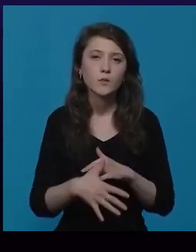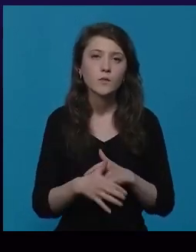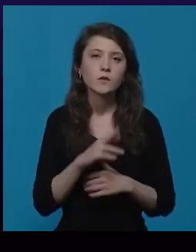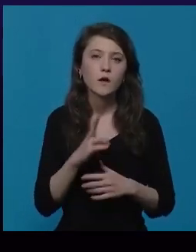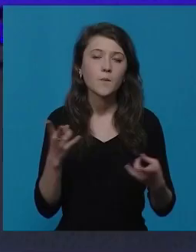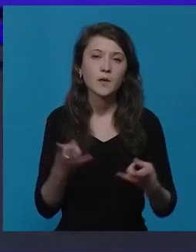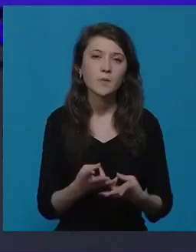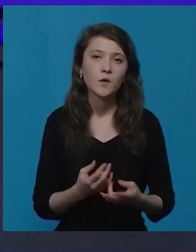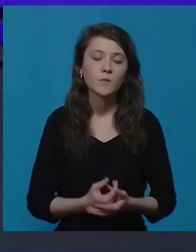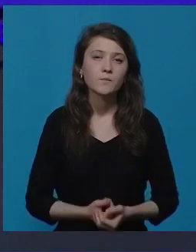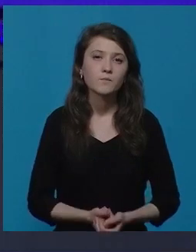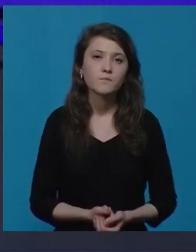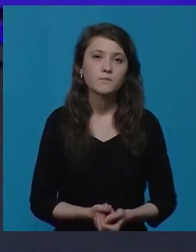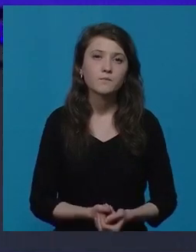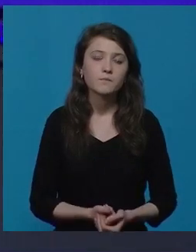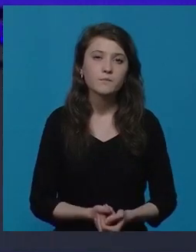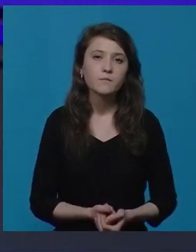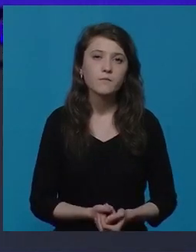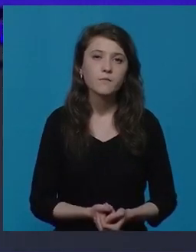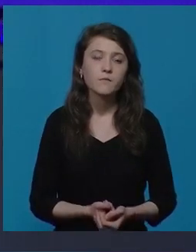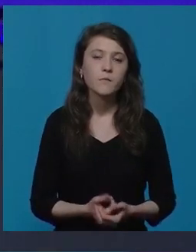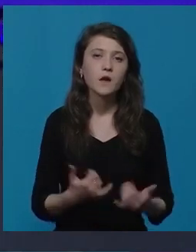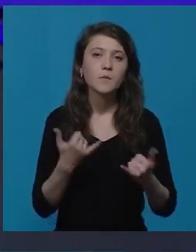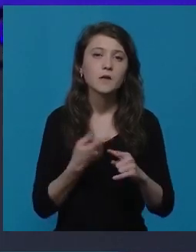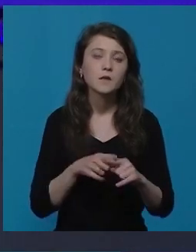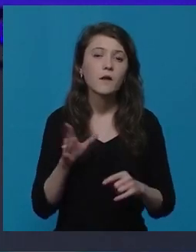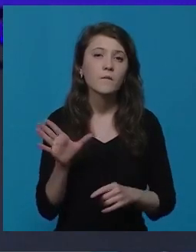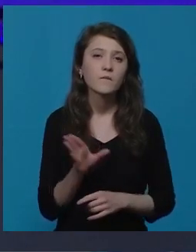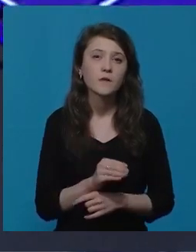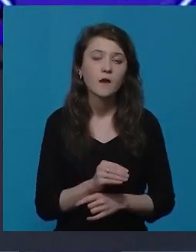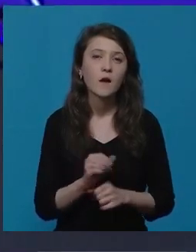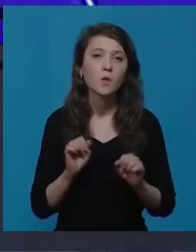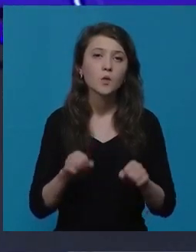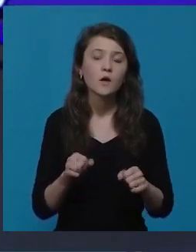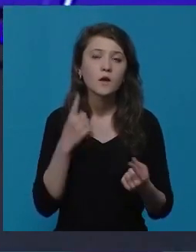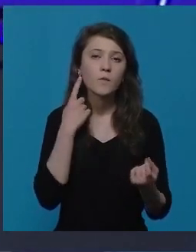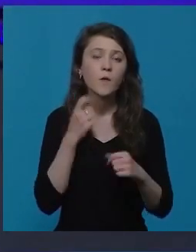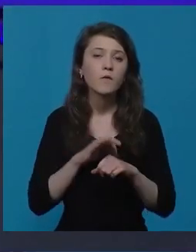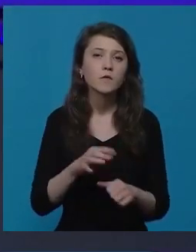розуміти. І на тепер це вся актуальна інформація. Мене